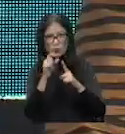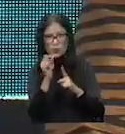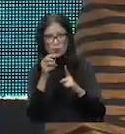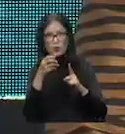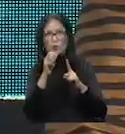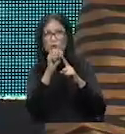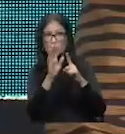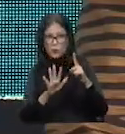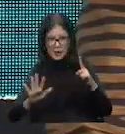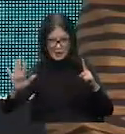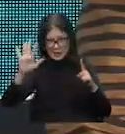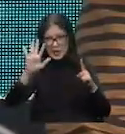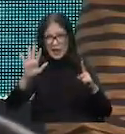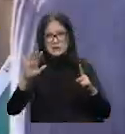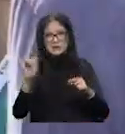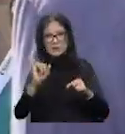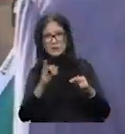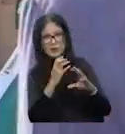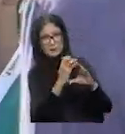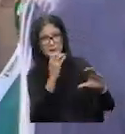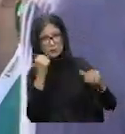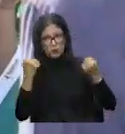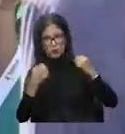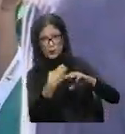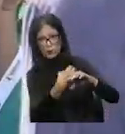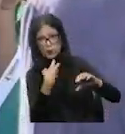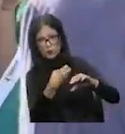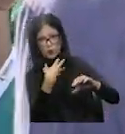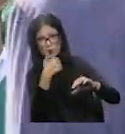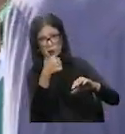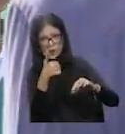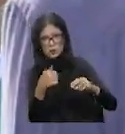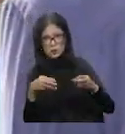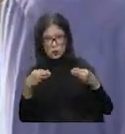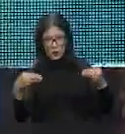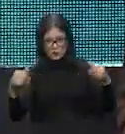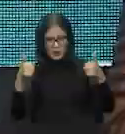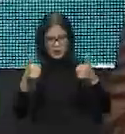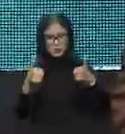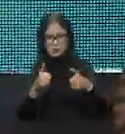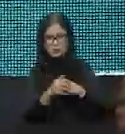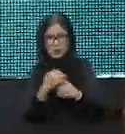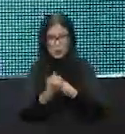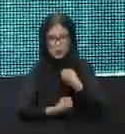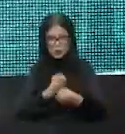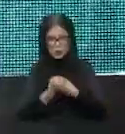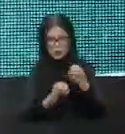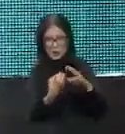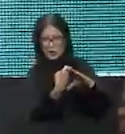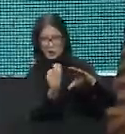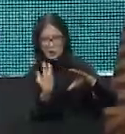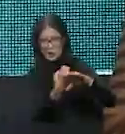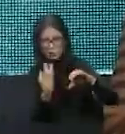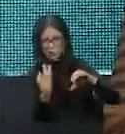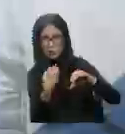kota penghasil knalpot berkualitas yang sudah diakui di kancah nasional. Sandiaga mendorong pengrajin knalpot ini berinovasi pada produk